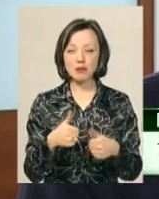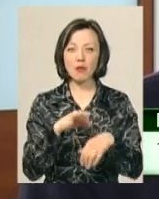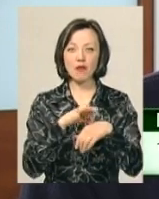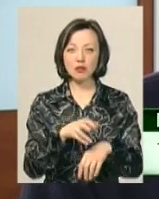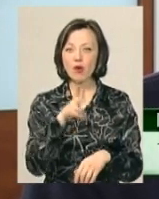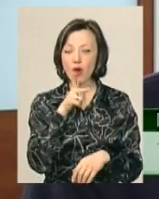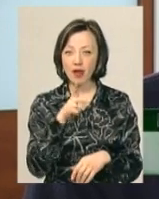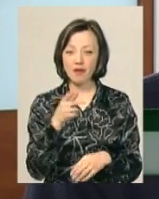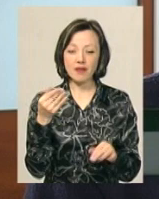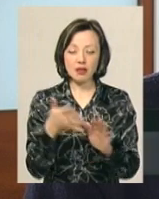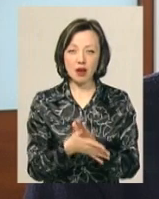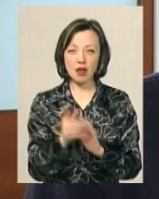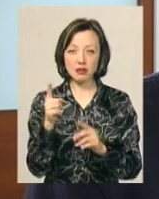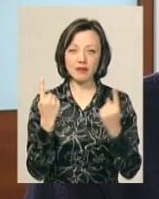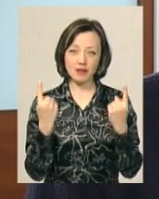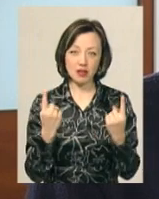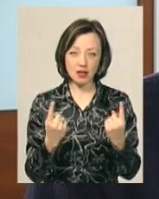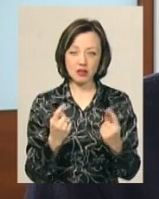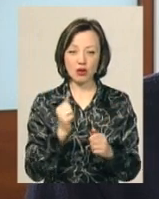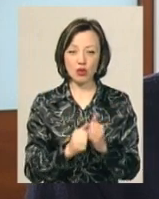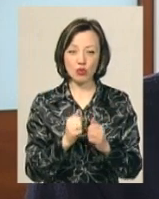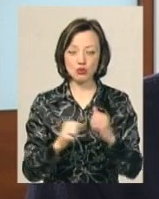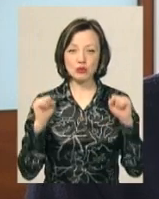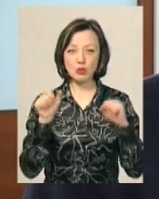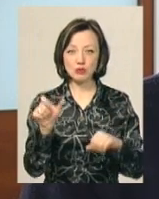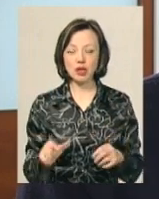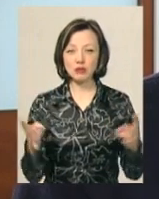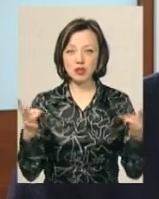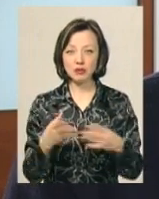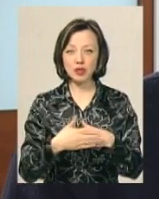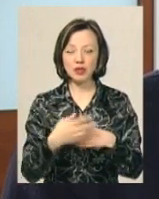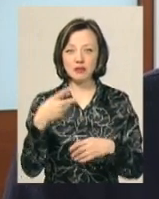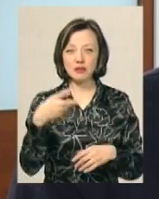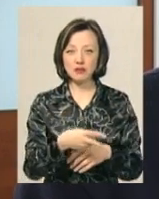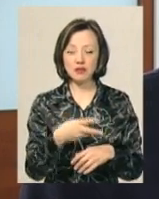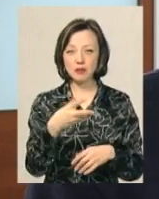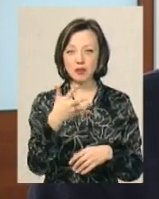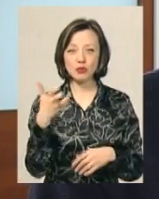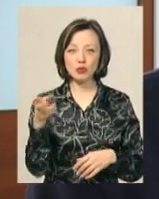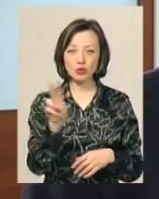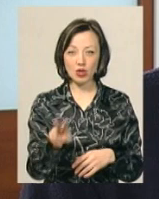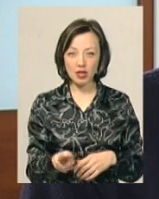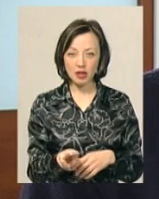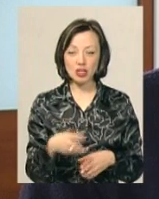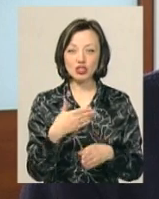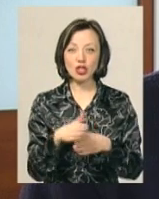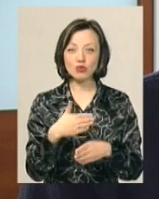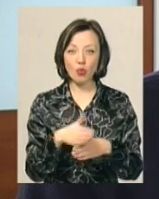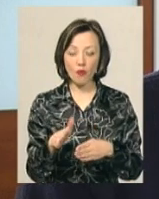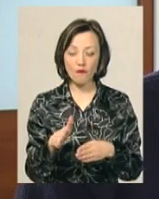Кореї, витрати там будуть чималі, на кожного спортсмена потрібно буде десь біля 2,5 тисяч доларів.